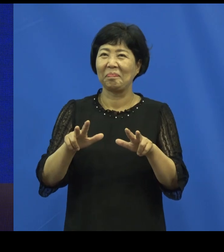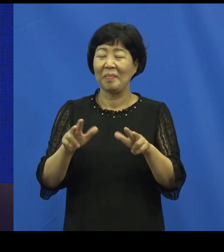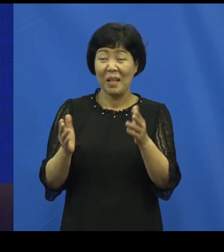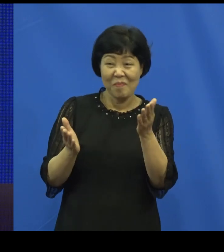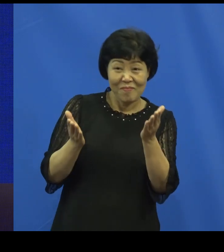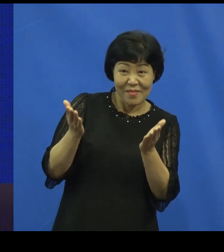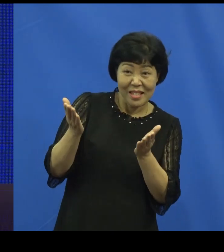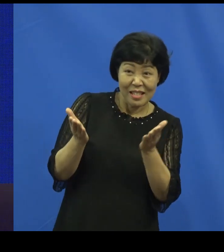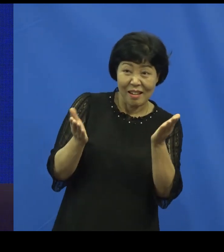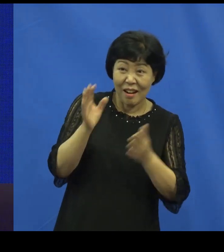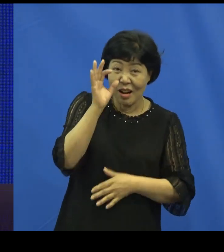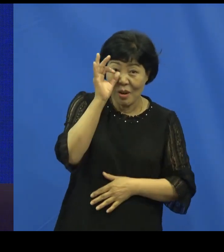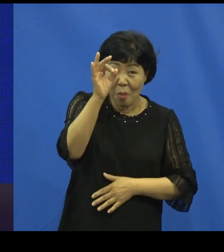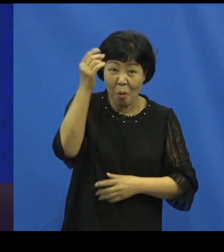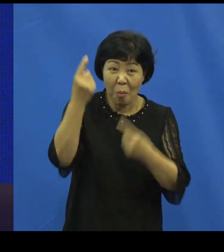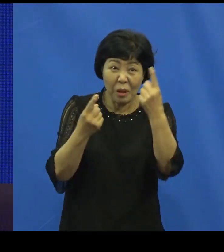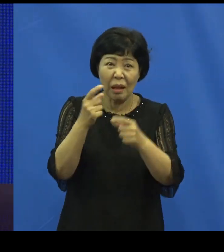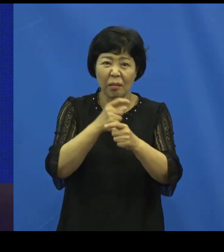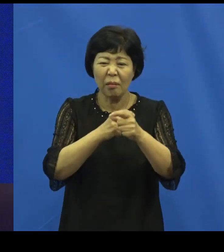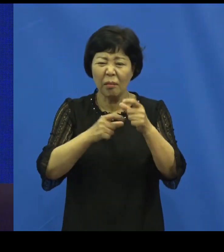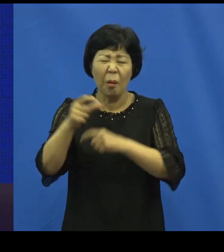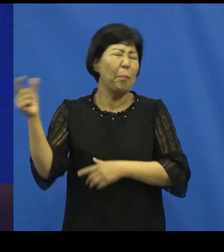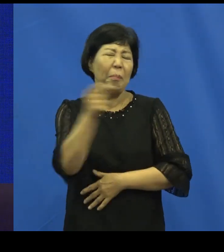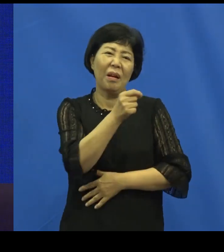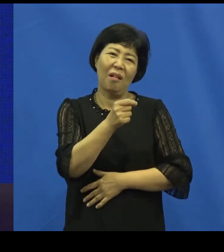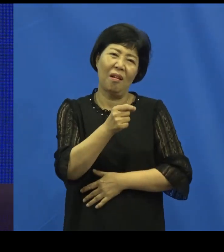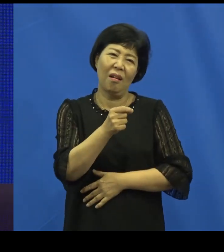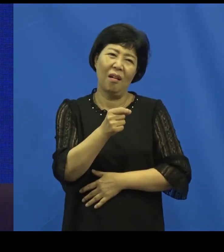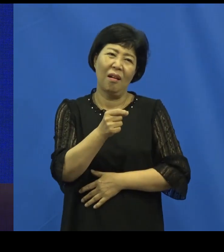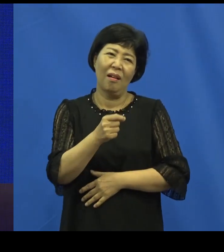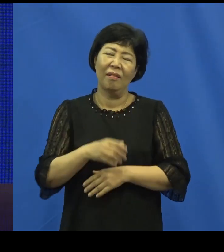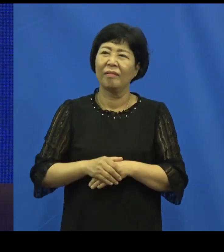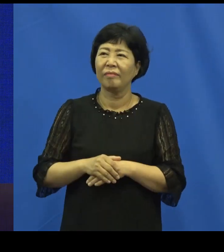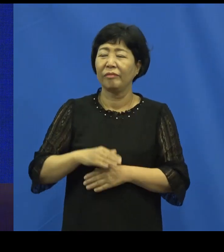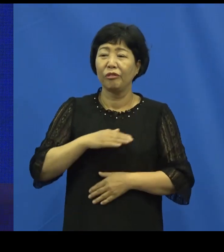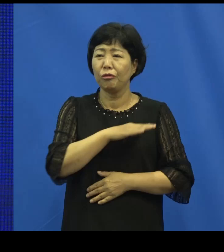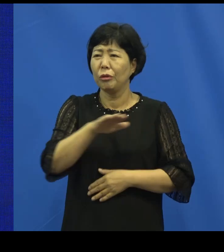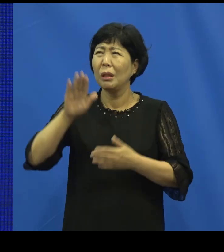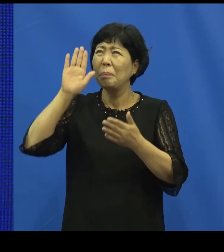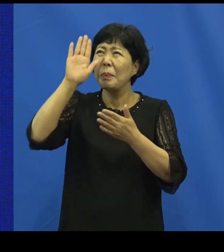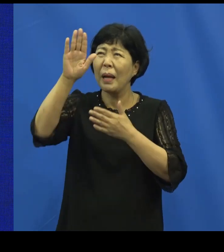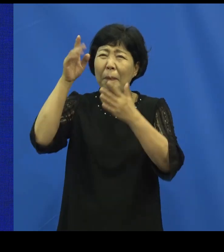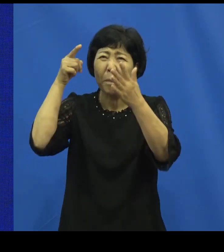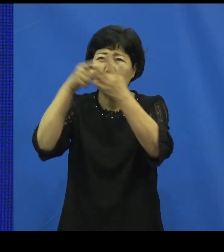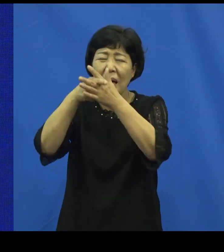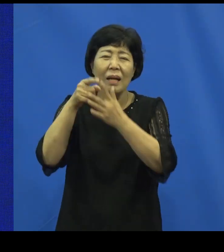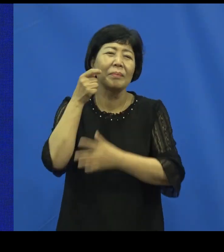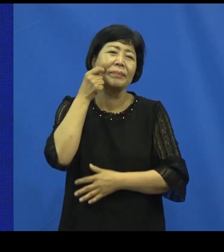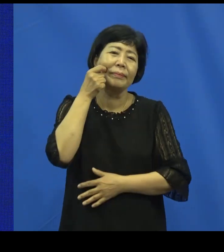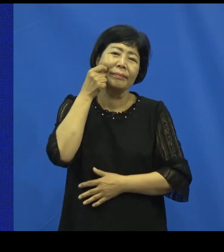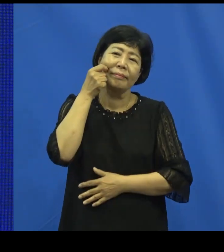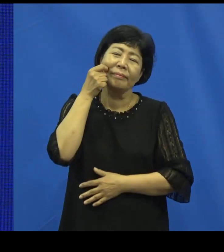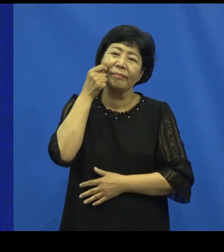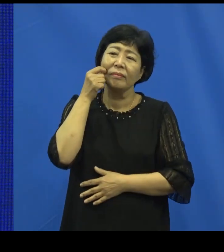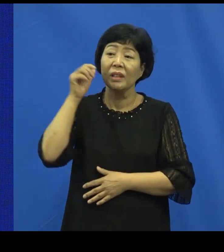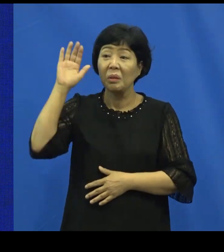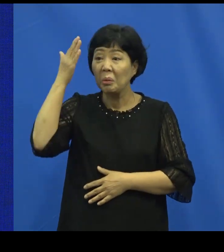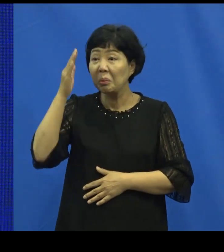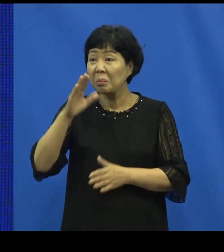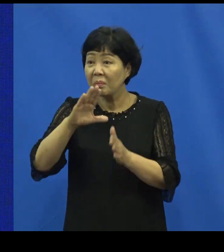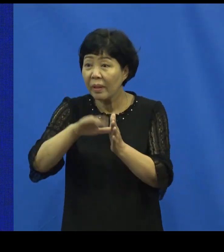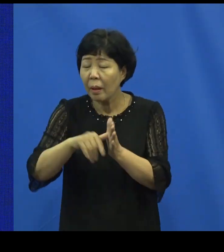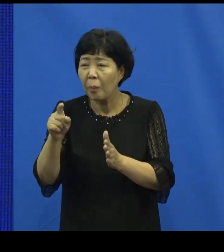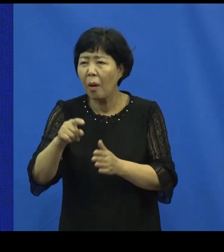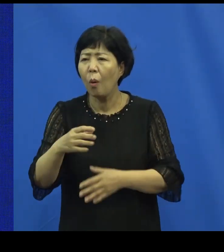뮤지컬에서 나온 것보다 더 빠를지도 몰라요. 훨씬 더. 우리는 미래를 예측할 수 없습니다. 오늘 시대를 우리는 또